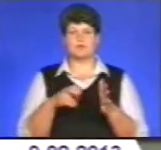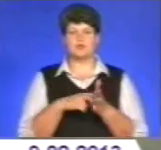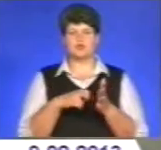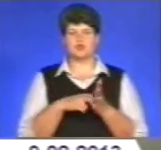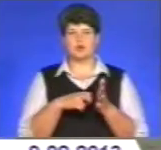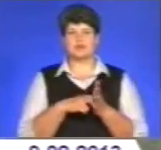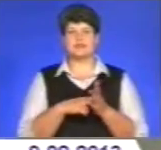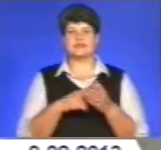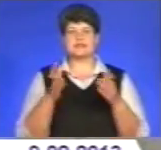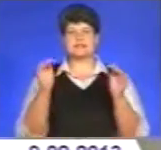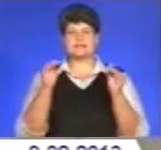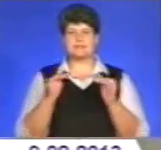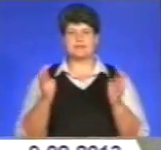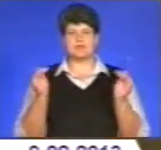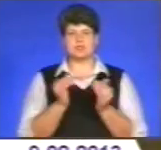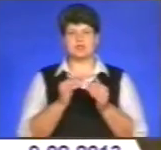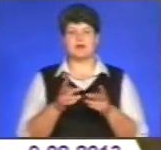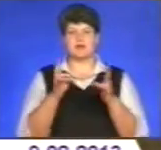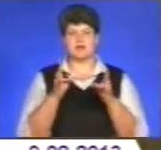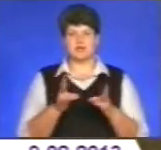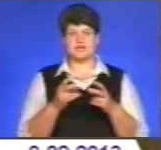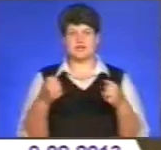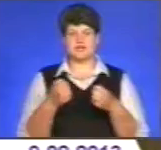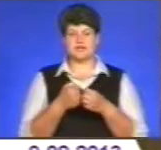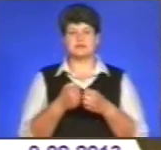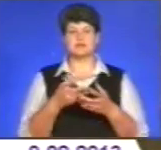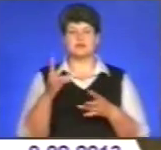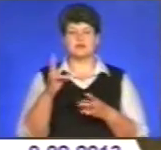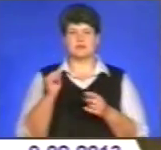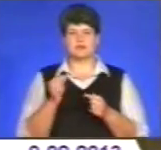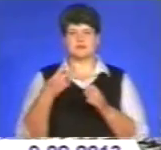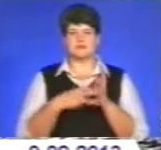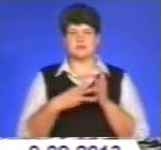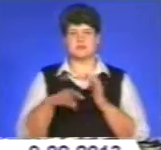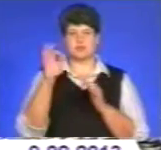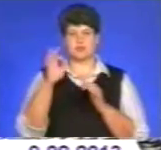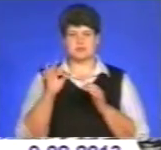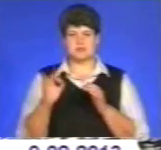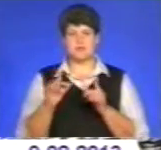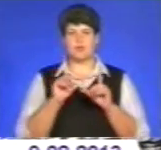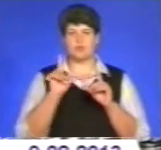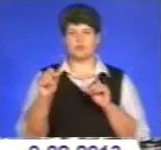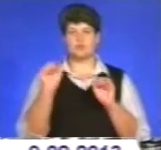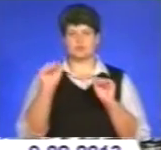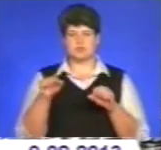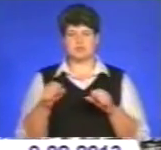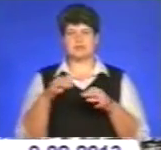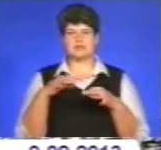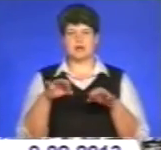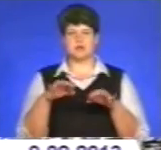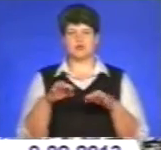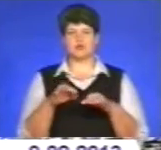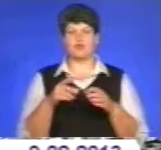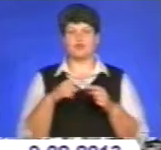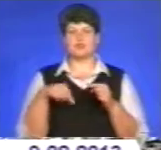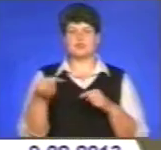на 80%, переконані науково-дослідницькому центрі безпеки дорожнього руху. А пропускна спроможність транспортного вузла